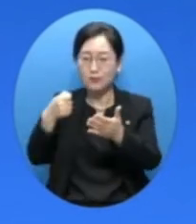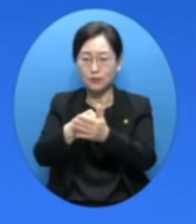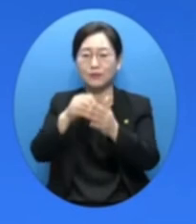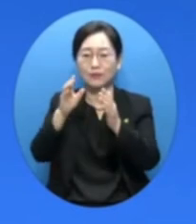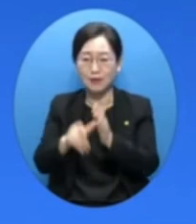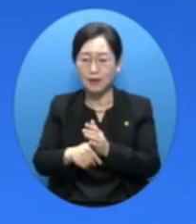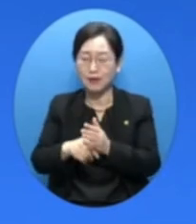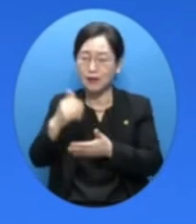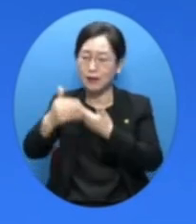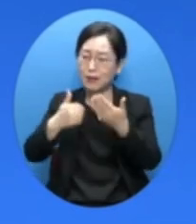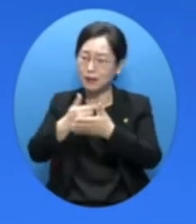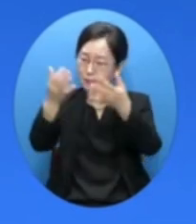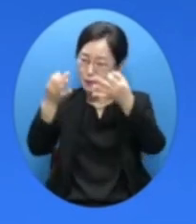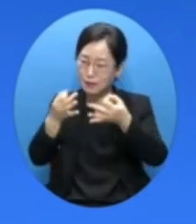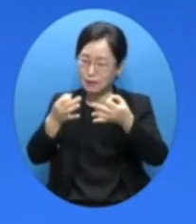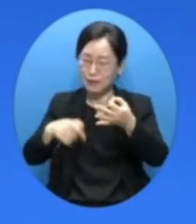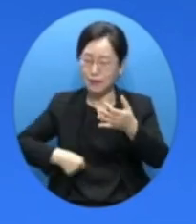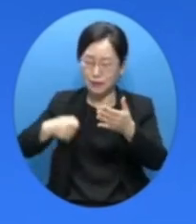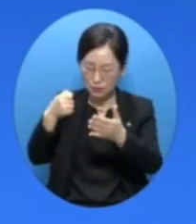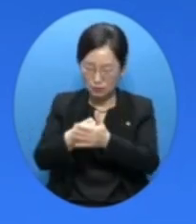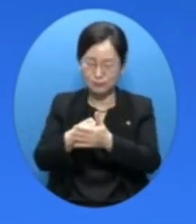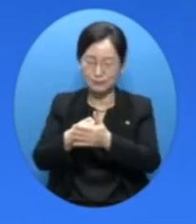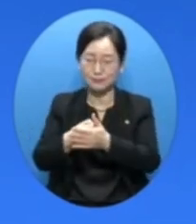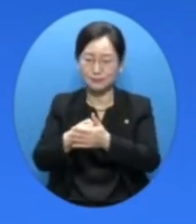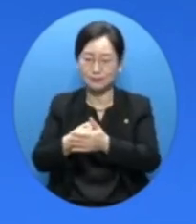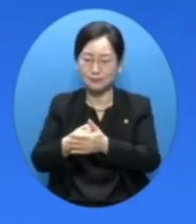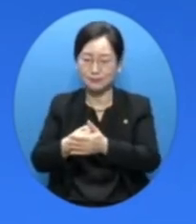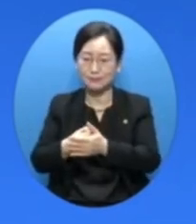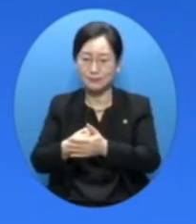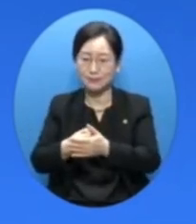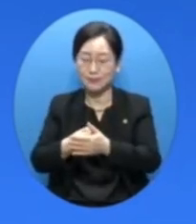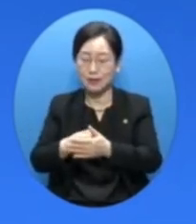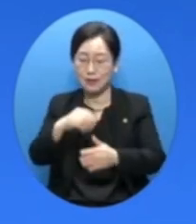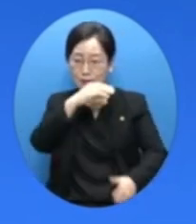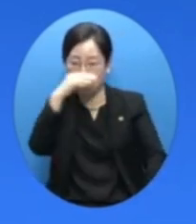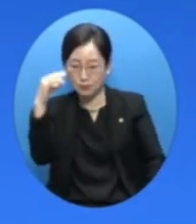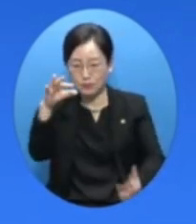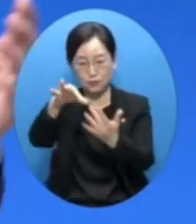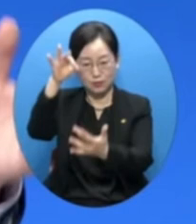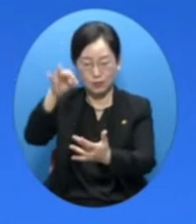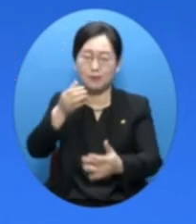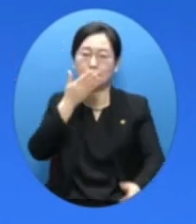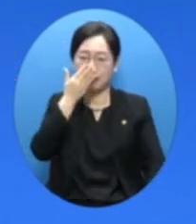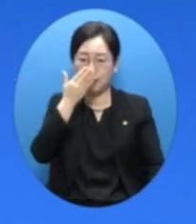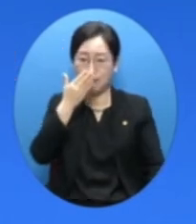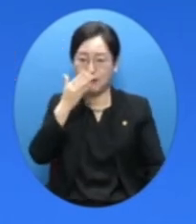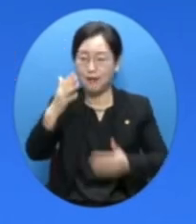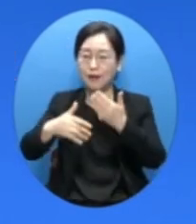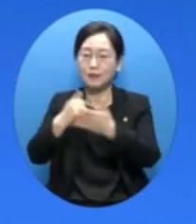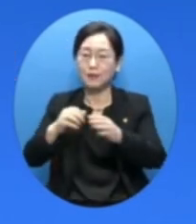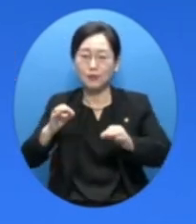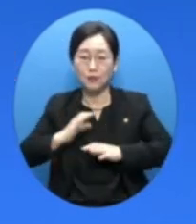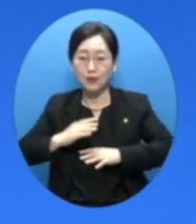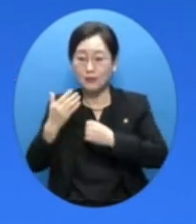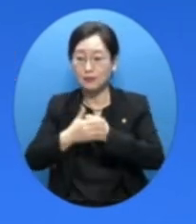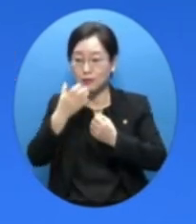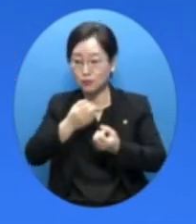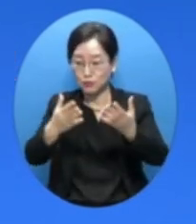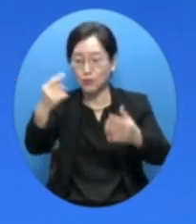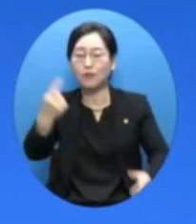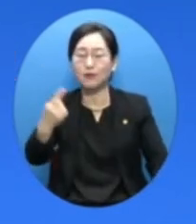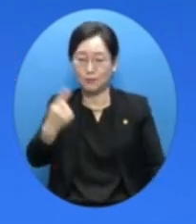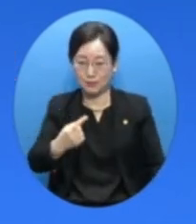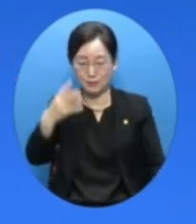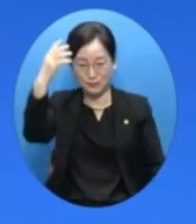하나님 앞에서 내가 결단하고 결정하면 그것이 바른 결정과 바른 선택이 되고 하나님의 놀라운 은혜와 축복이 임한다는 것을 잊지 않게